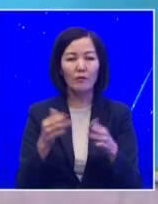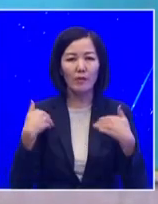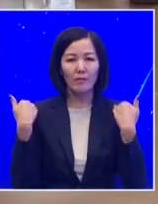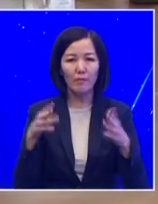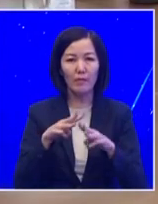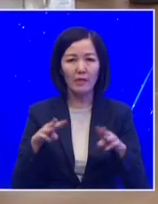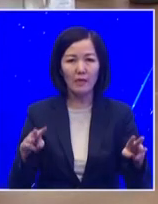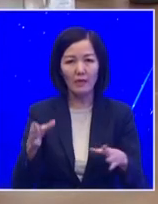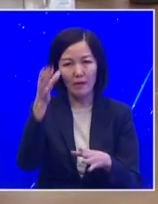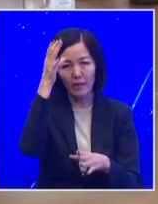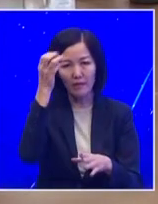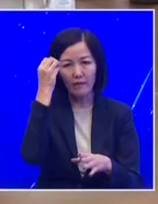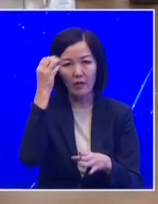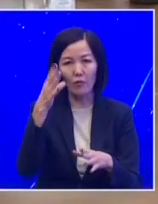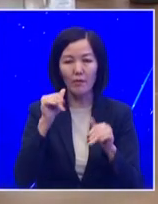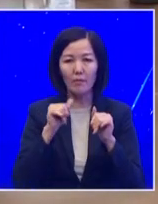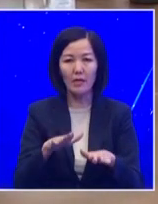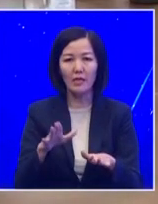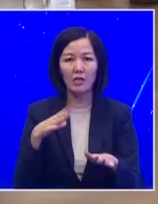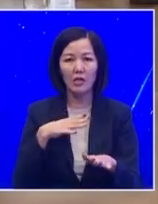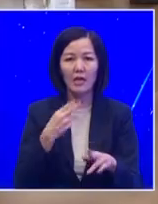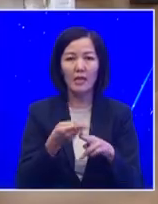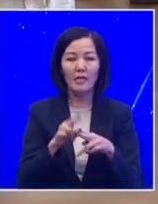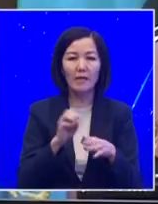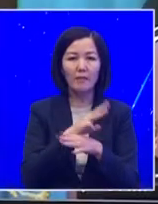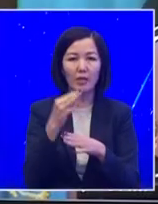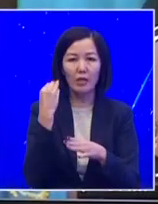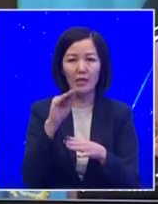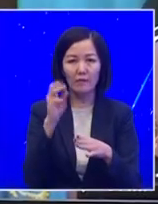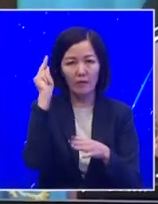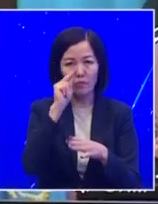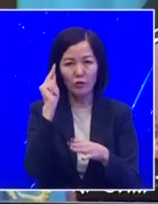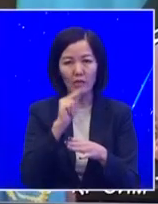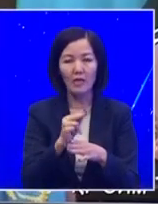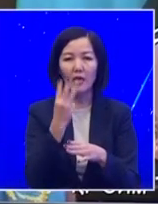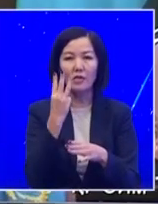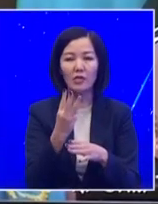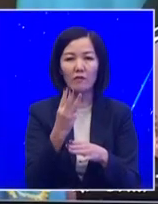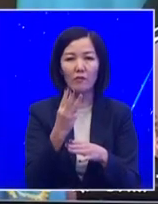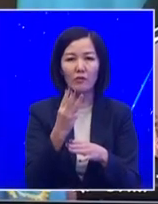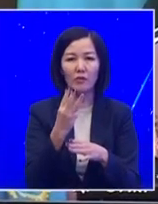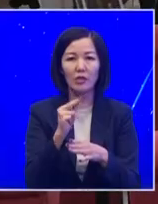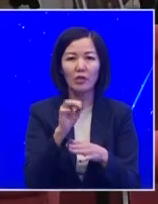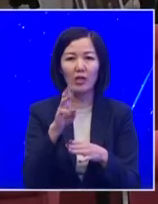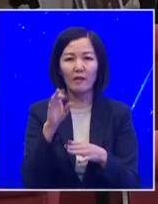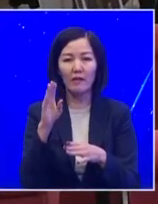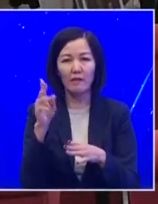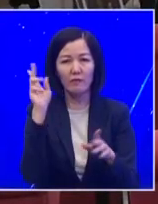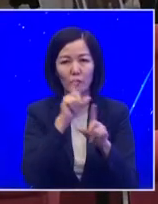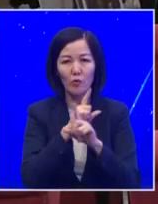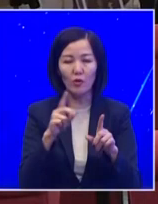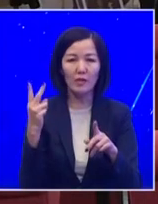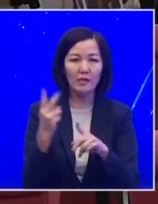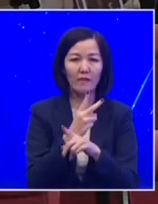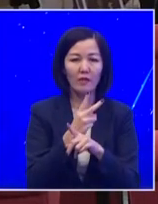предложению Министерства образования и науки принят ряд решений для обеспечения качественного обучения. С третьей четверти в школах и со